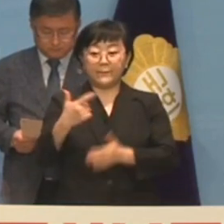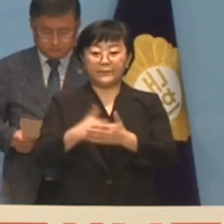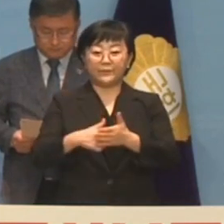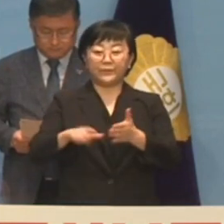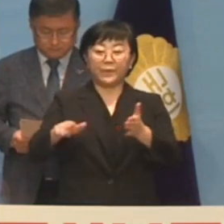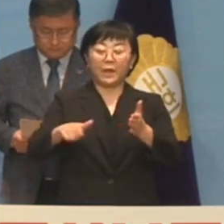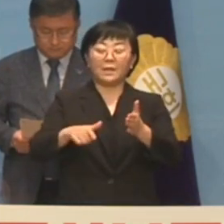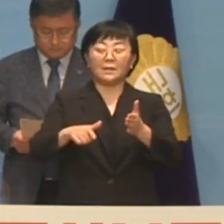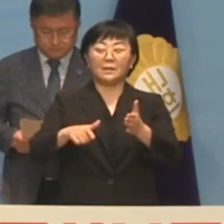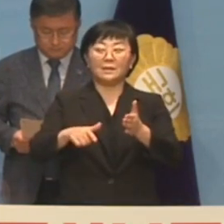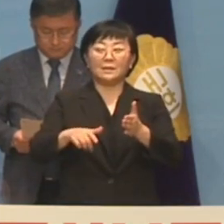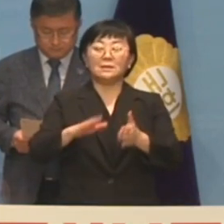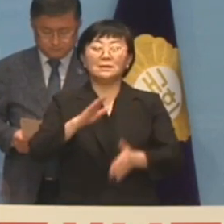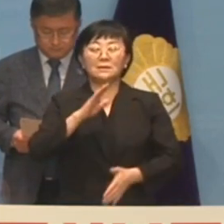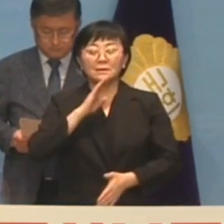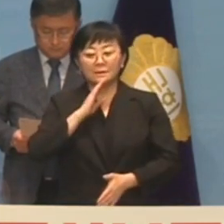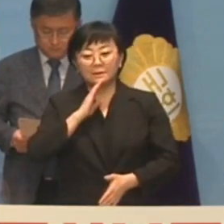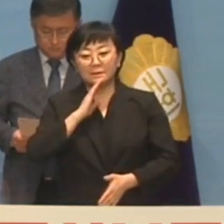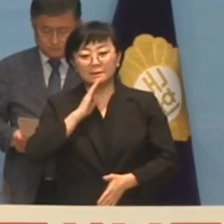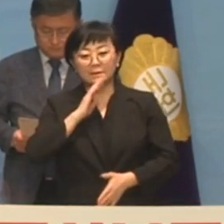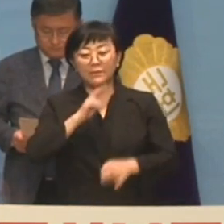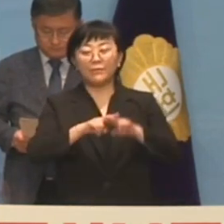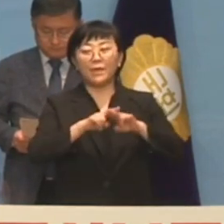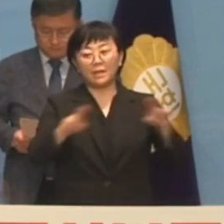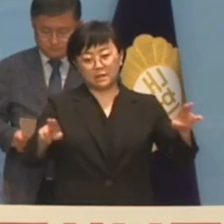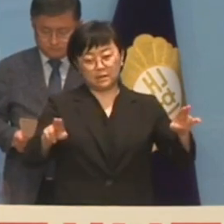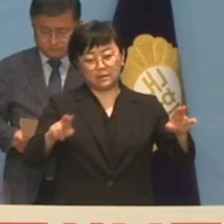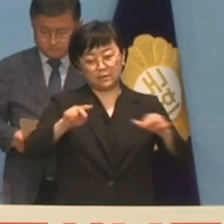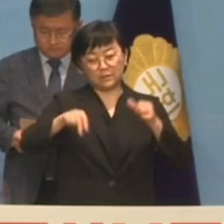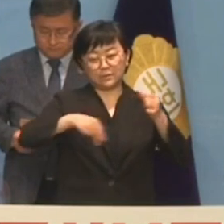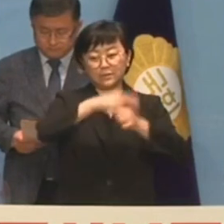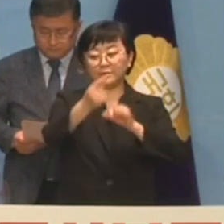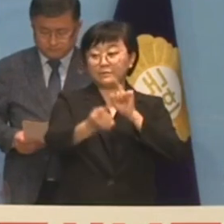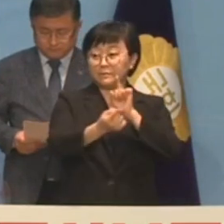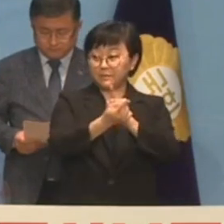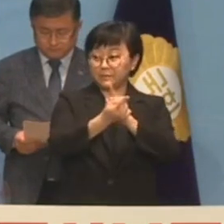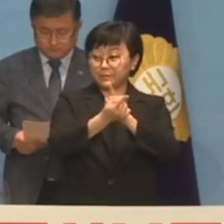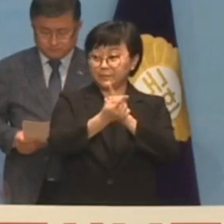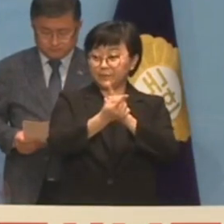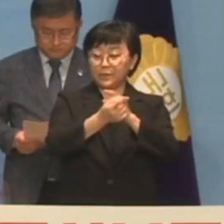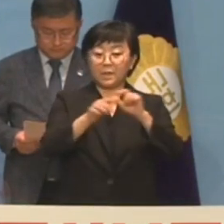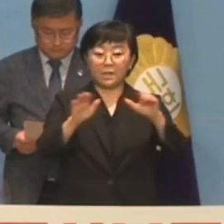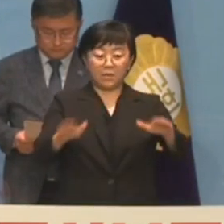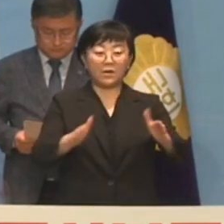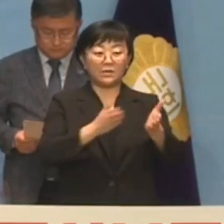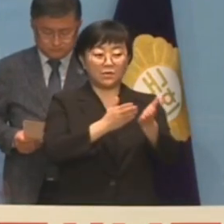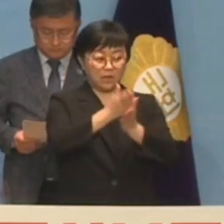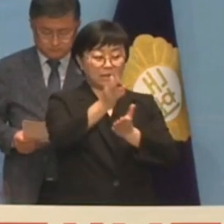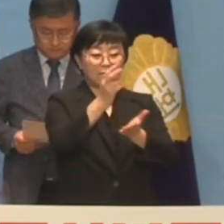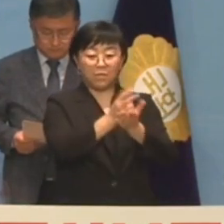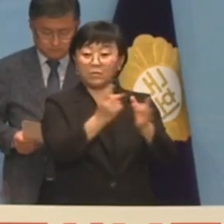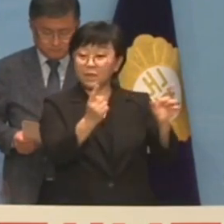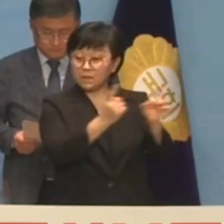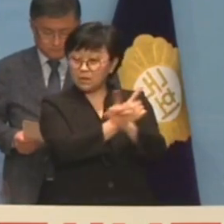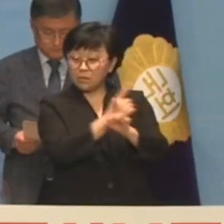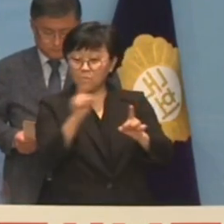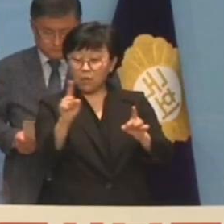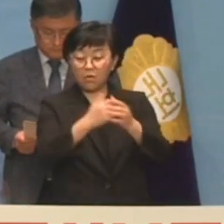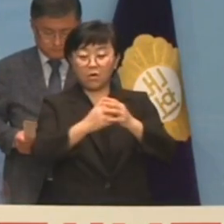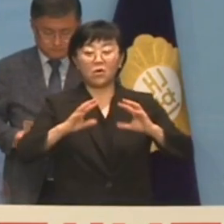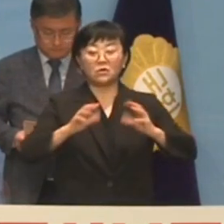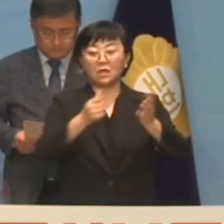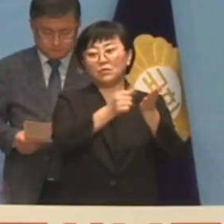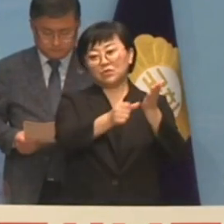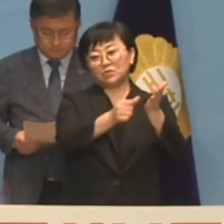마르기 전에 사실상 폐지에 이르게 됐다. 이번에 통과된 개정안은 국산